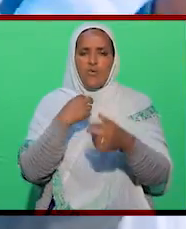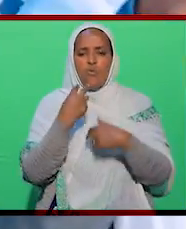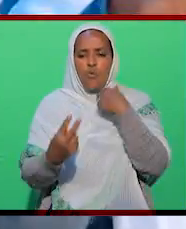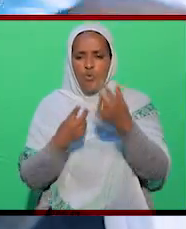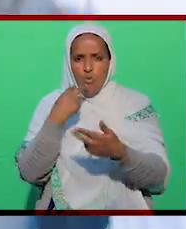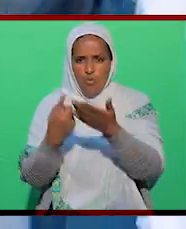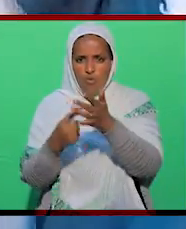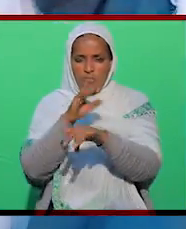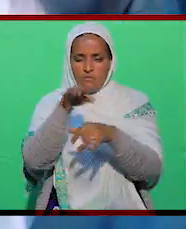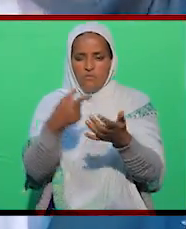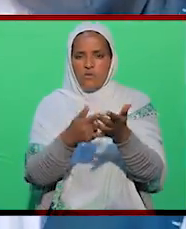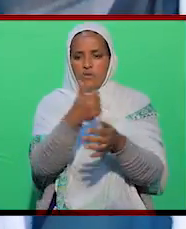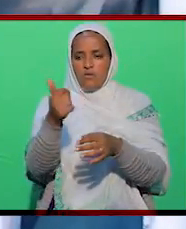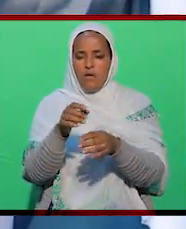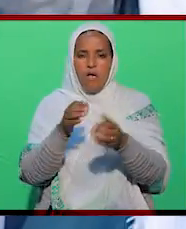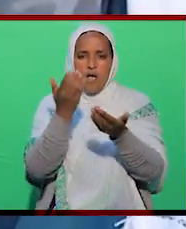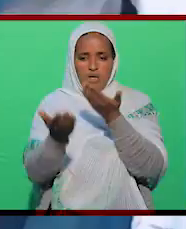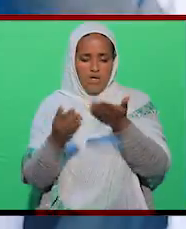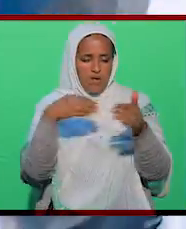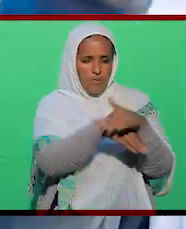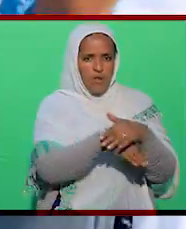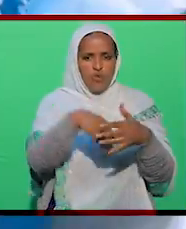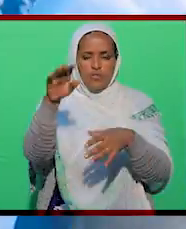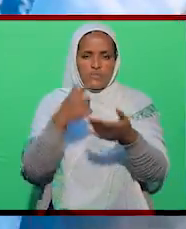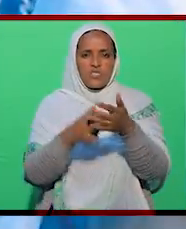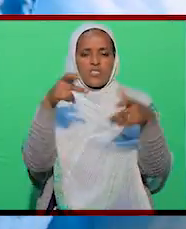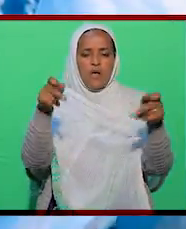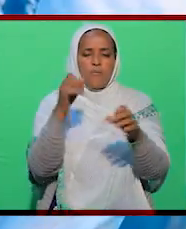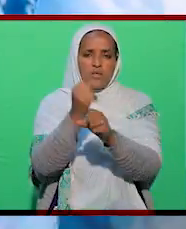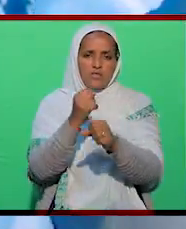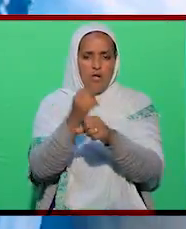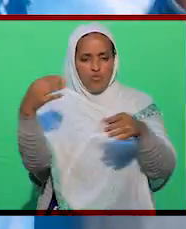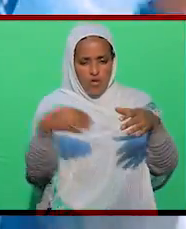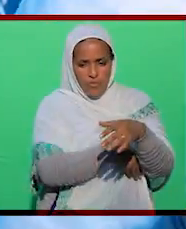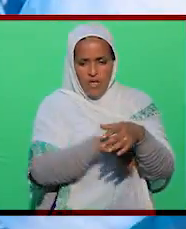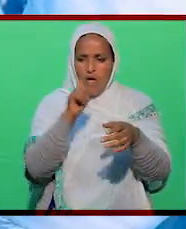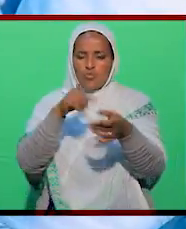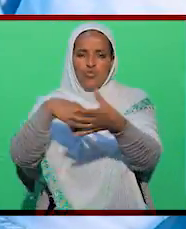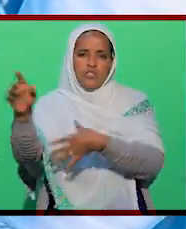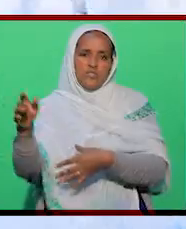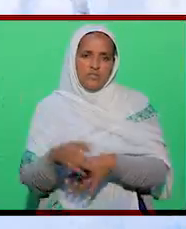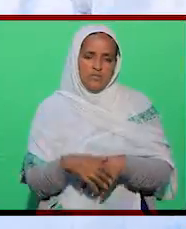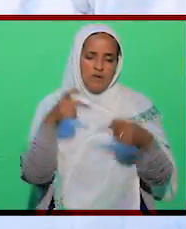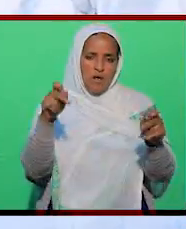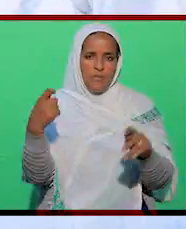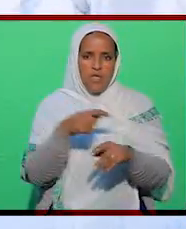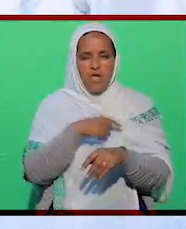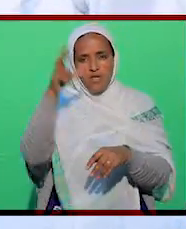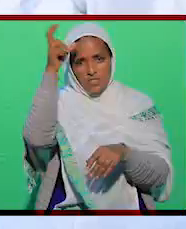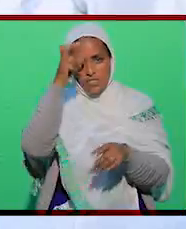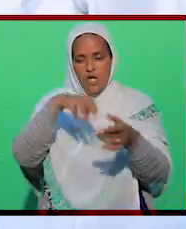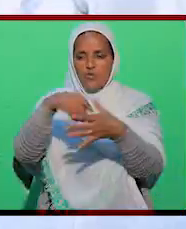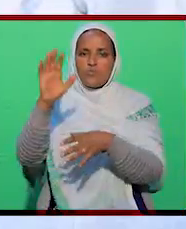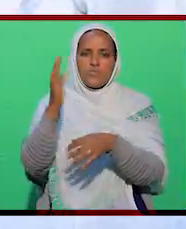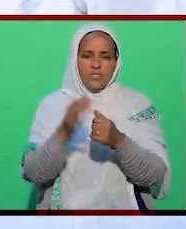ያድርና ያስጮህና በሌላው ደግሞ የእሱ አገልጋይ ይገባና የወጣ ይመስላል። ድራማ ይጫወቱብናል፣ አንዱ ገቢ አንዱ ውጭ እያሉ ማለት። እኛ ደግሞ